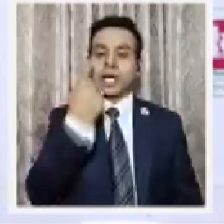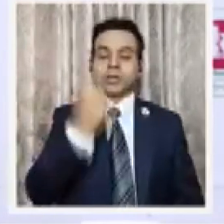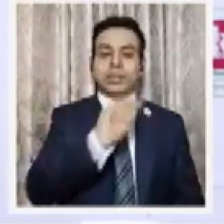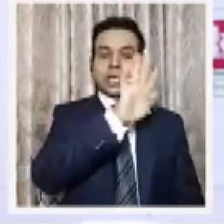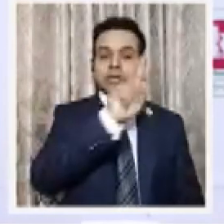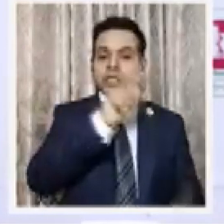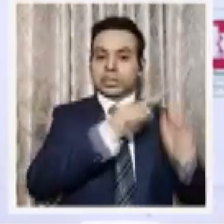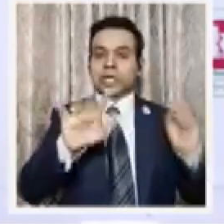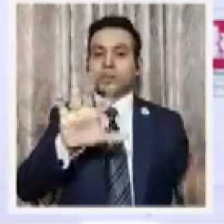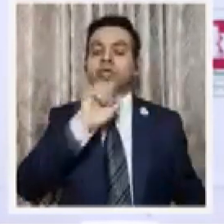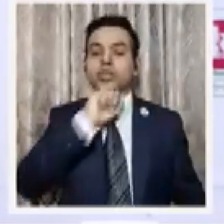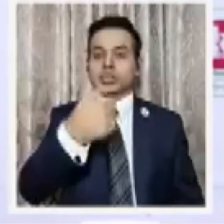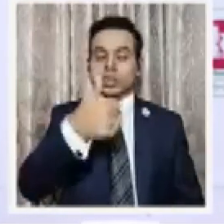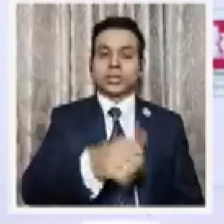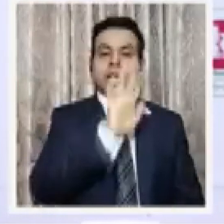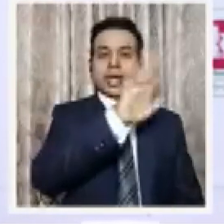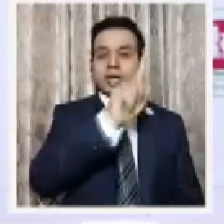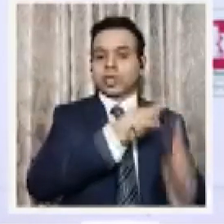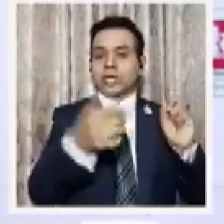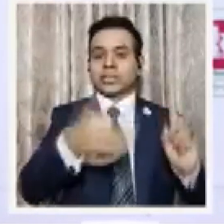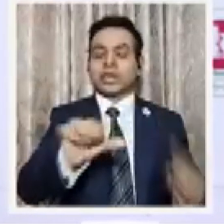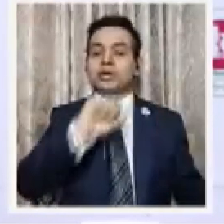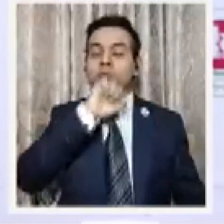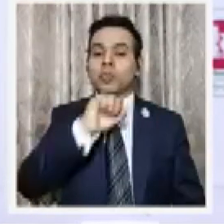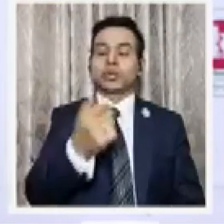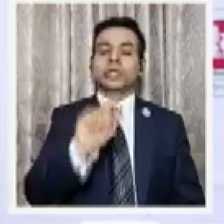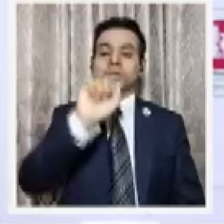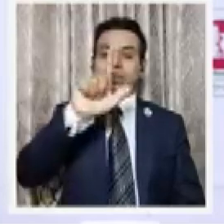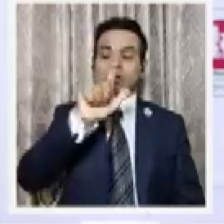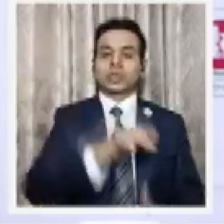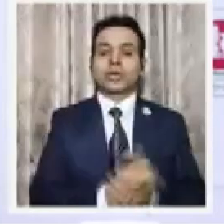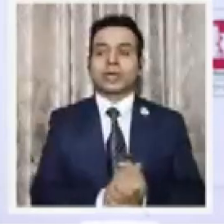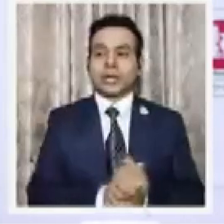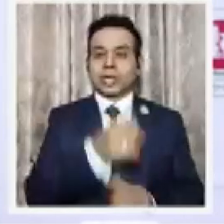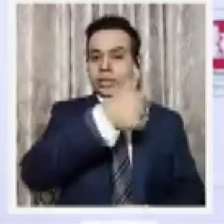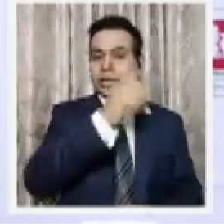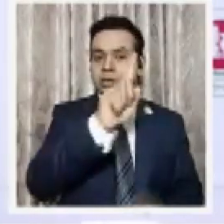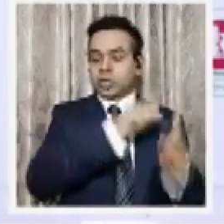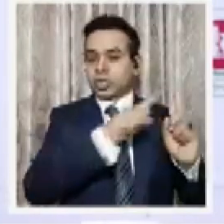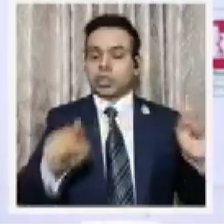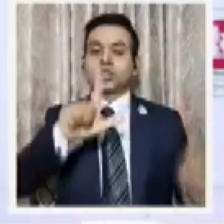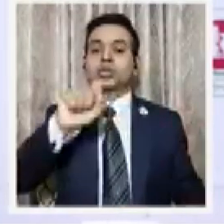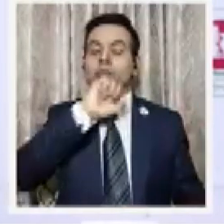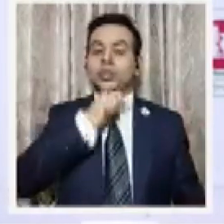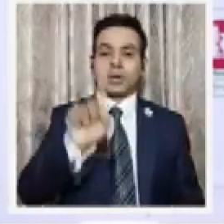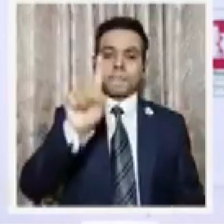মৃত্যুবরণ করেছেন 21 থেকে 30 বছরের 1 জন, 31 থেকে 40 বছর 1 জন,